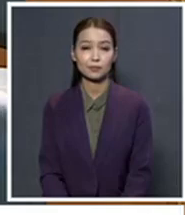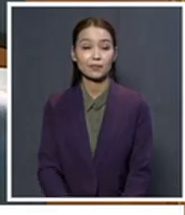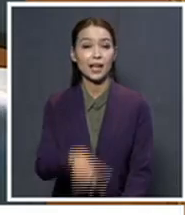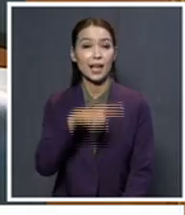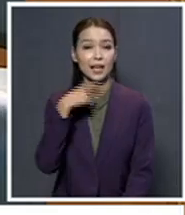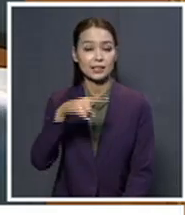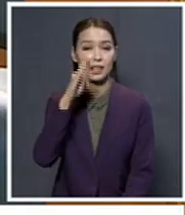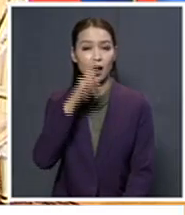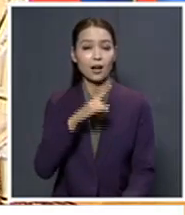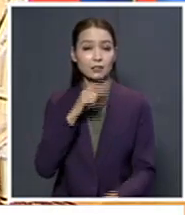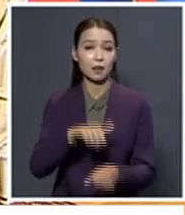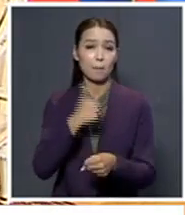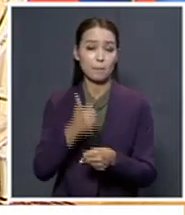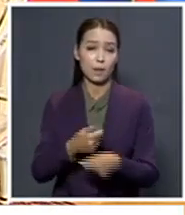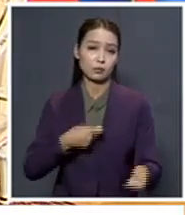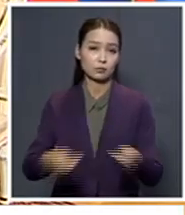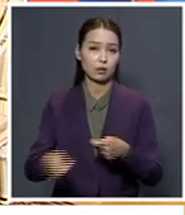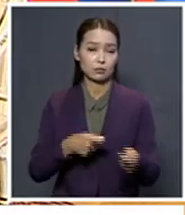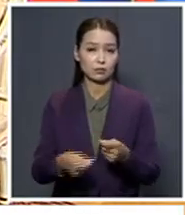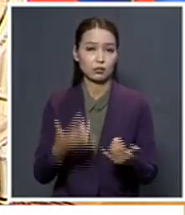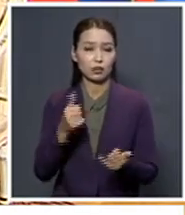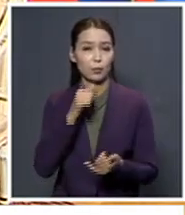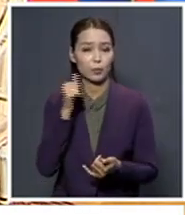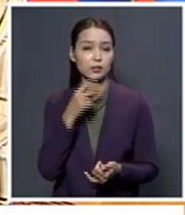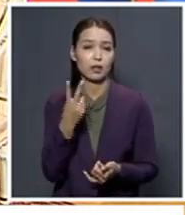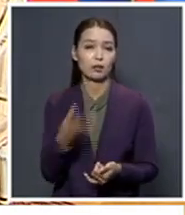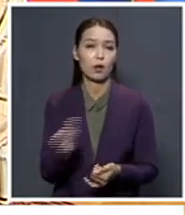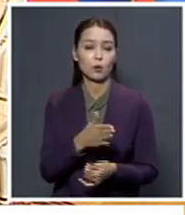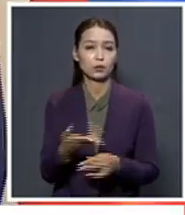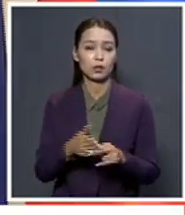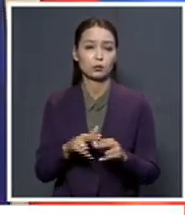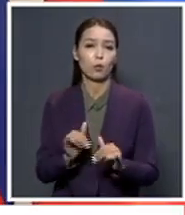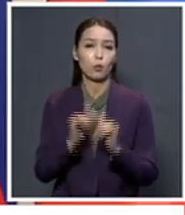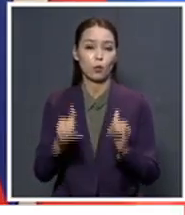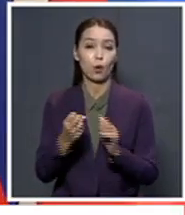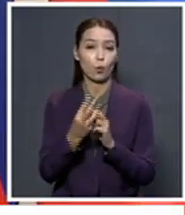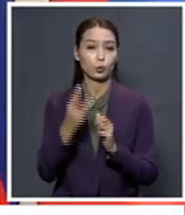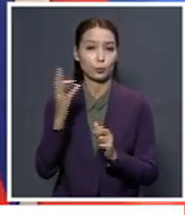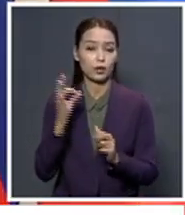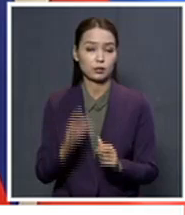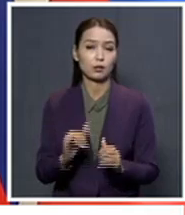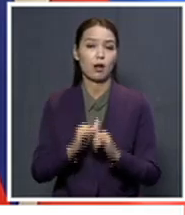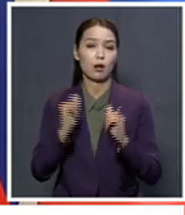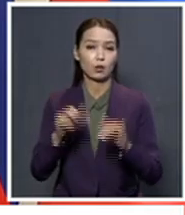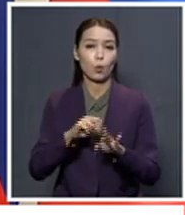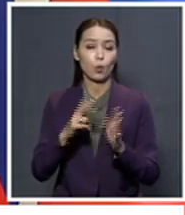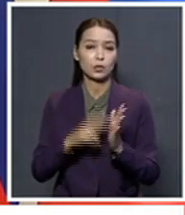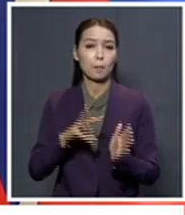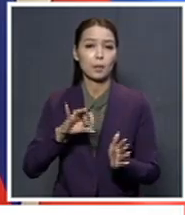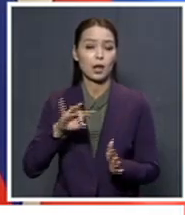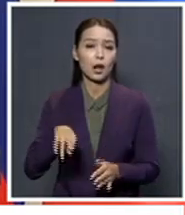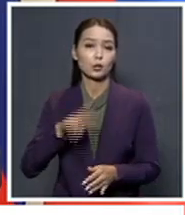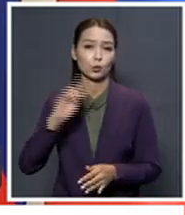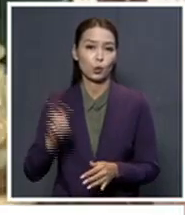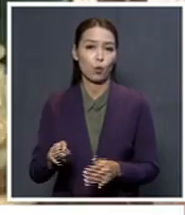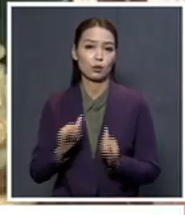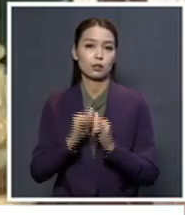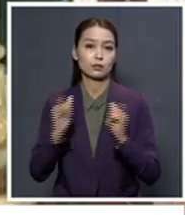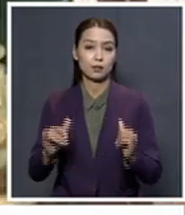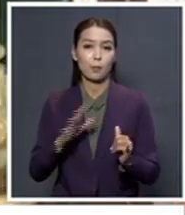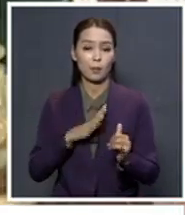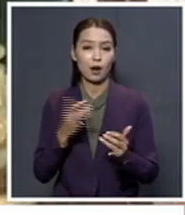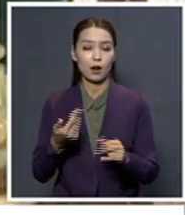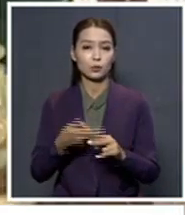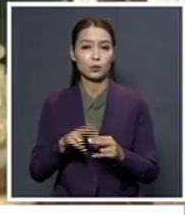Ресей Қазақстанның басты сауда серіктесі. Былтыр екі жақты сауда көлемі 13%-ға артып, 18,5 миллиард долларға жетті. Ал биылғы